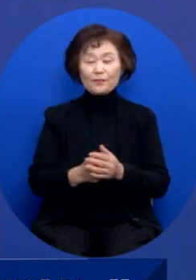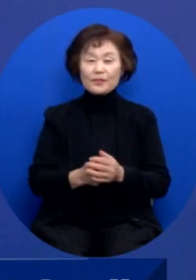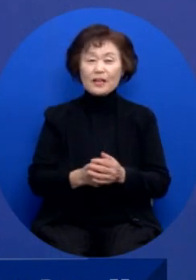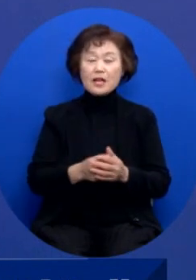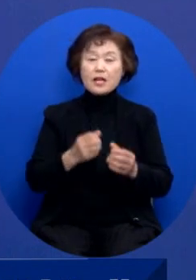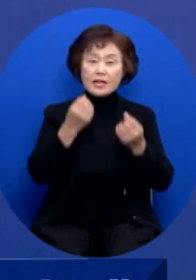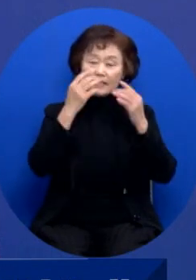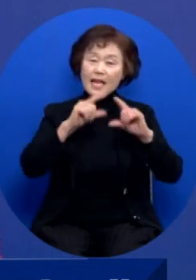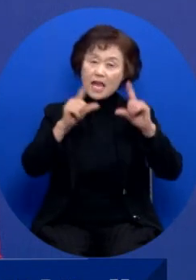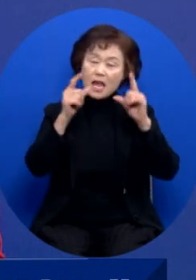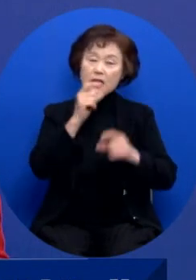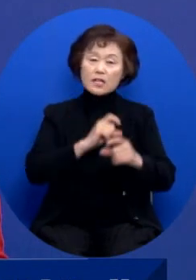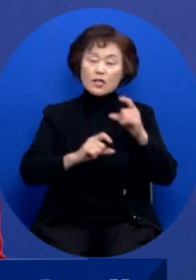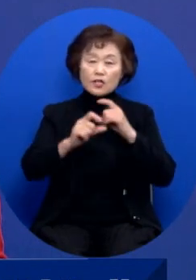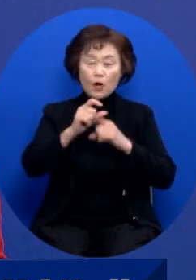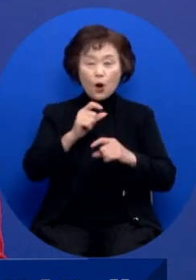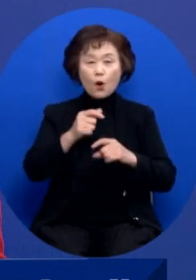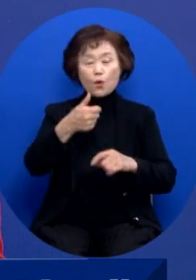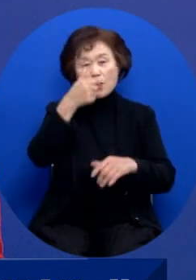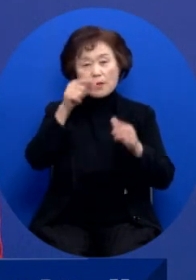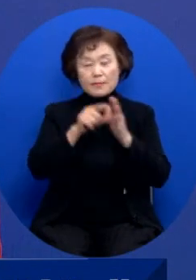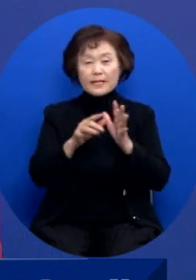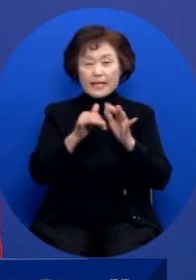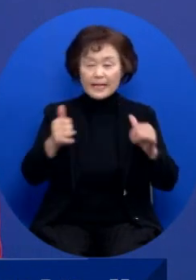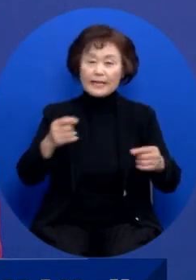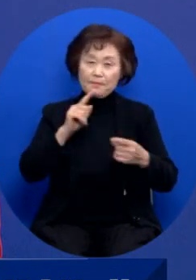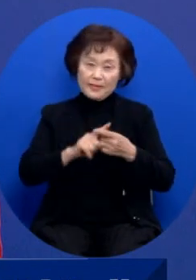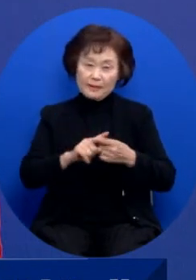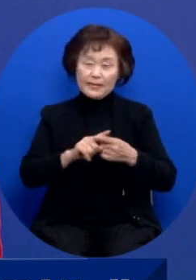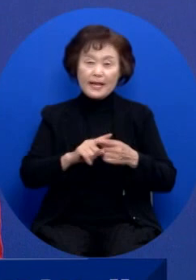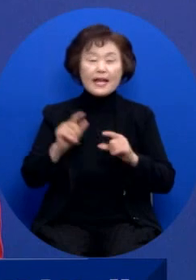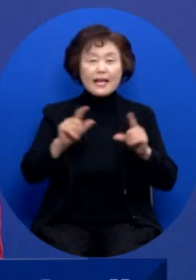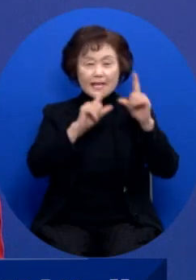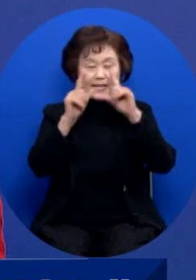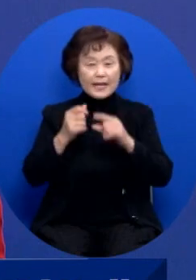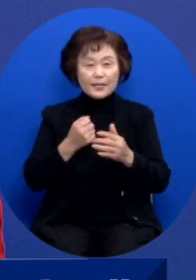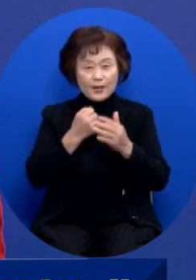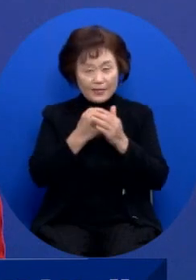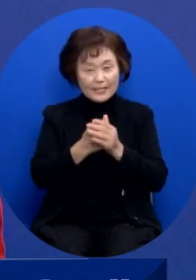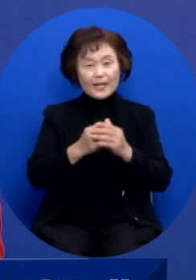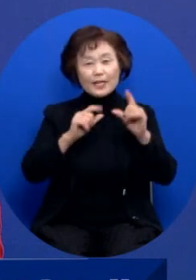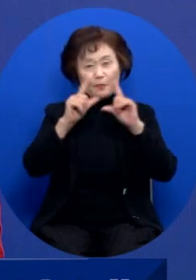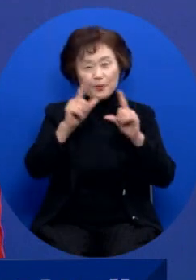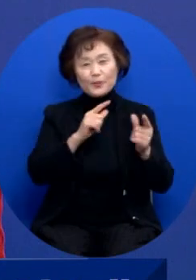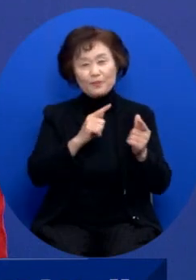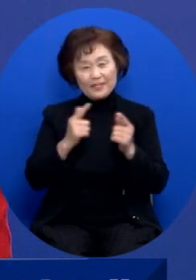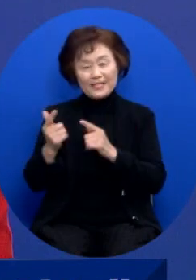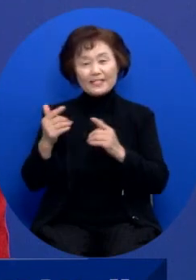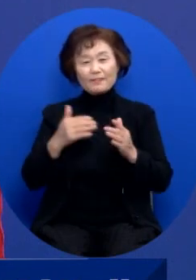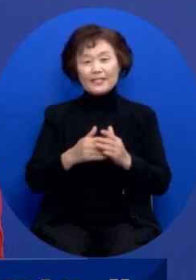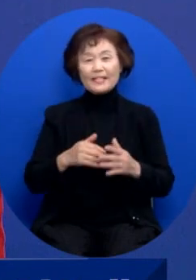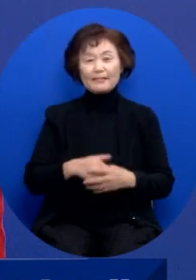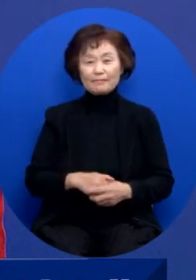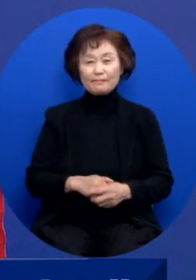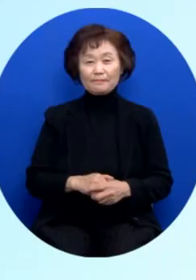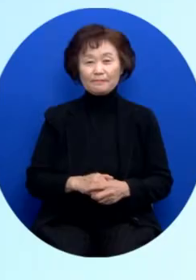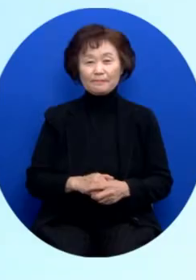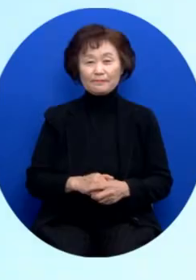삶을 살기로 다짐하거나 가족의 건강을 위해 기도하는 등 다양한 모습이었습니다. 이현지 기자입니다.